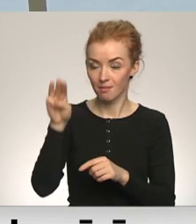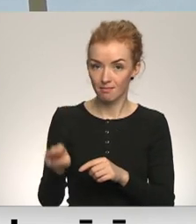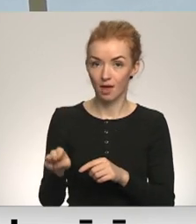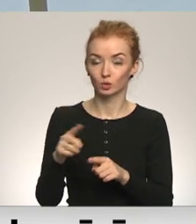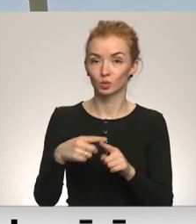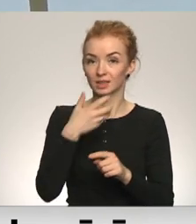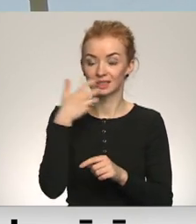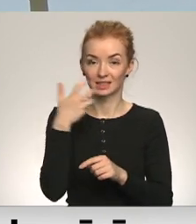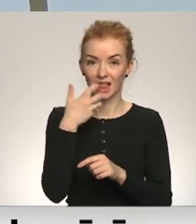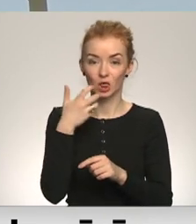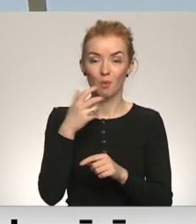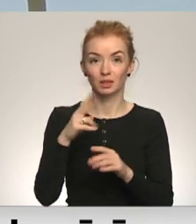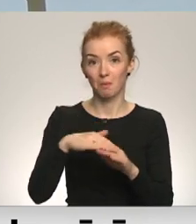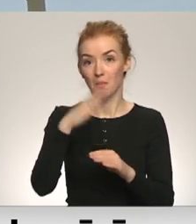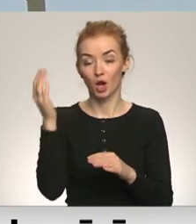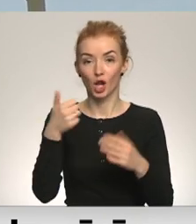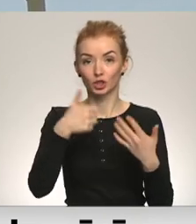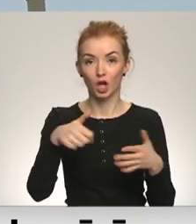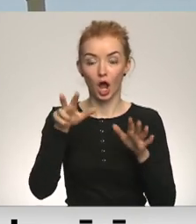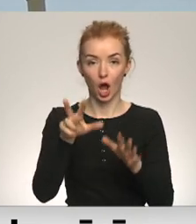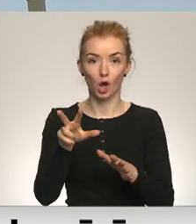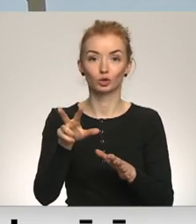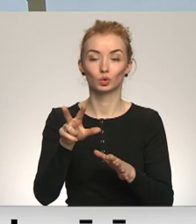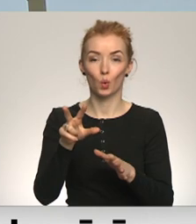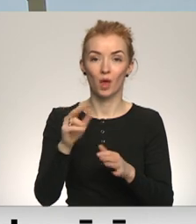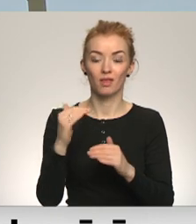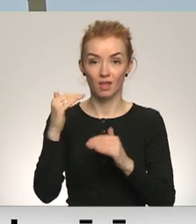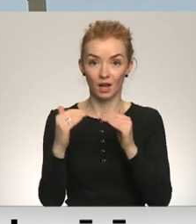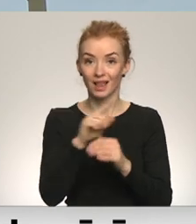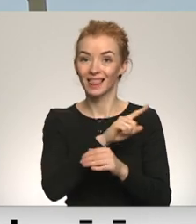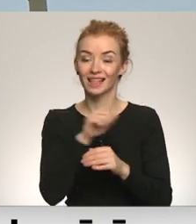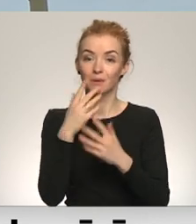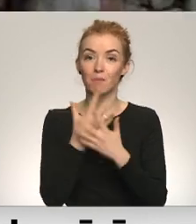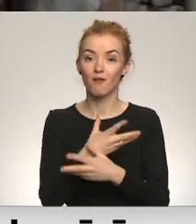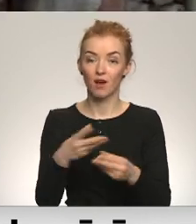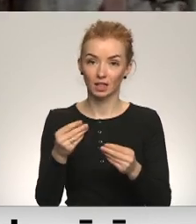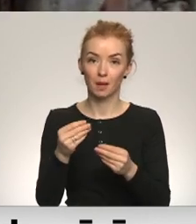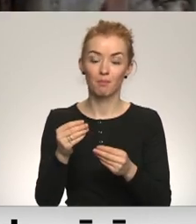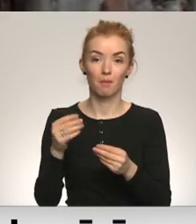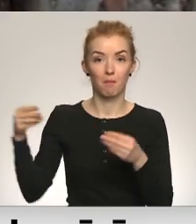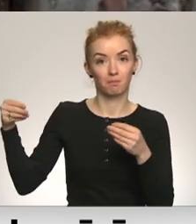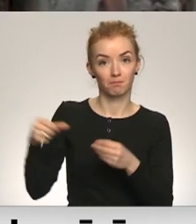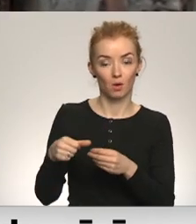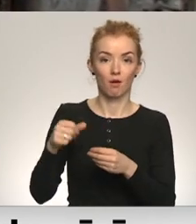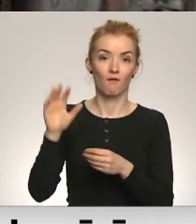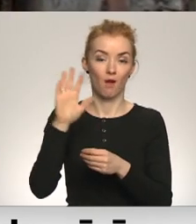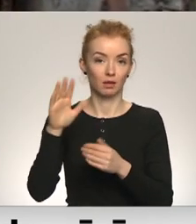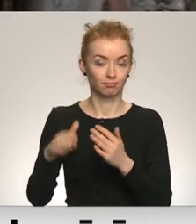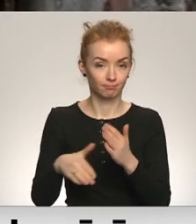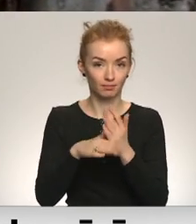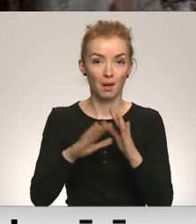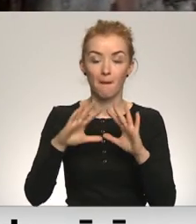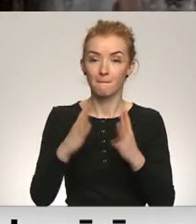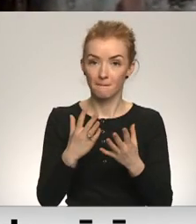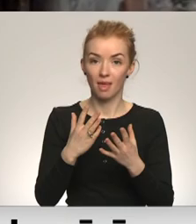kas pārsniegs 68 eiro per megavatstundu, līdz pavasarim kompensēs valsts. Taču raisa fakts, ka pēc